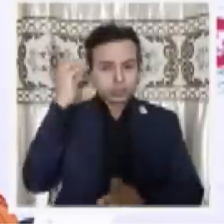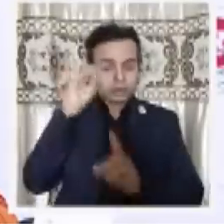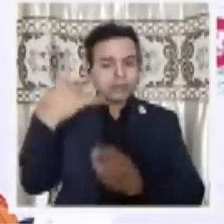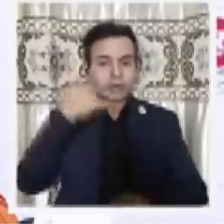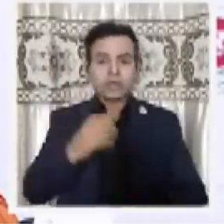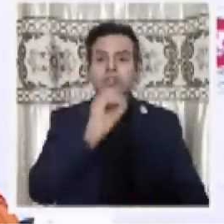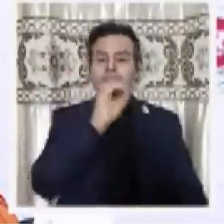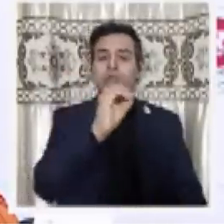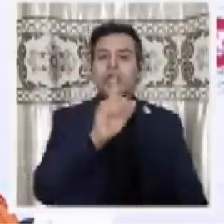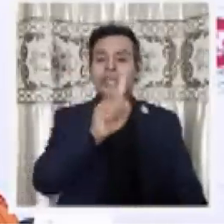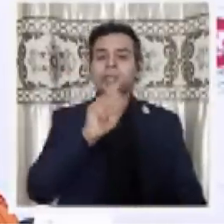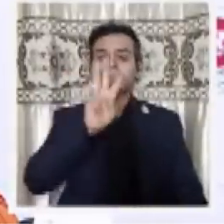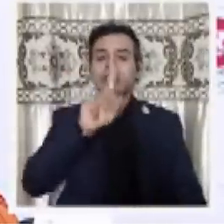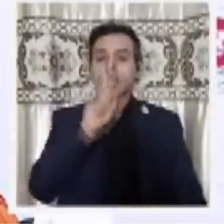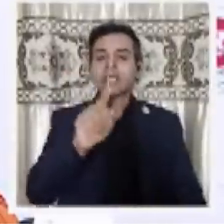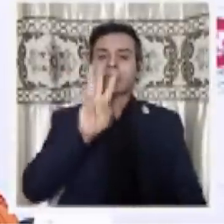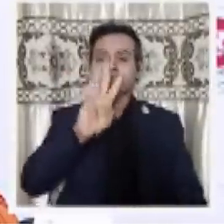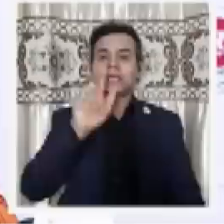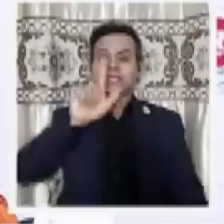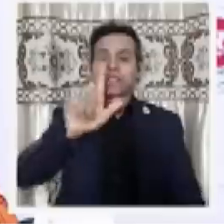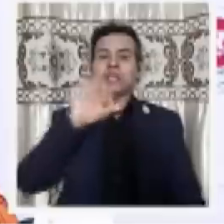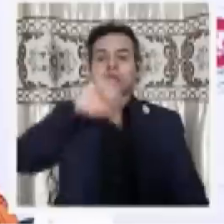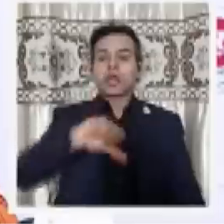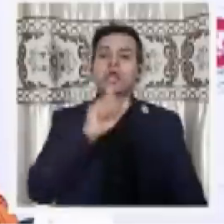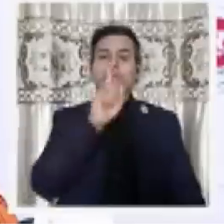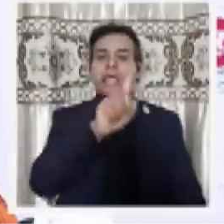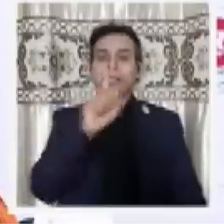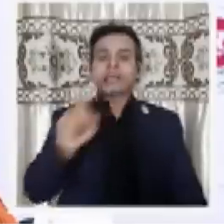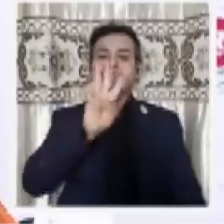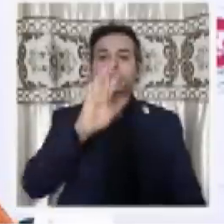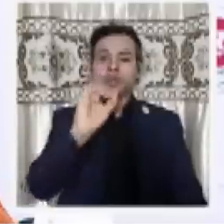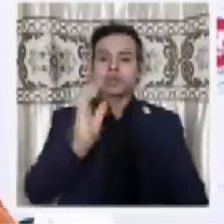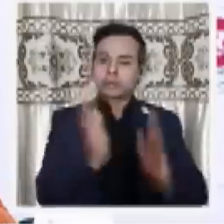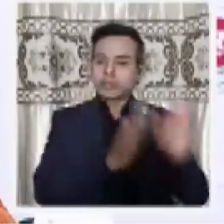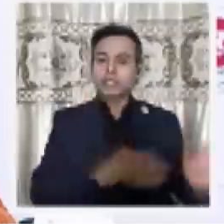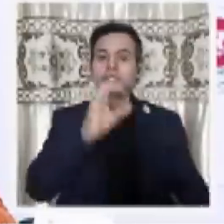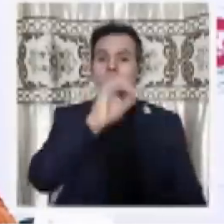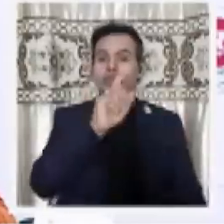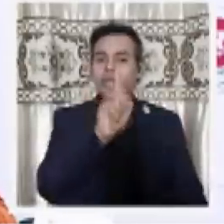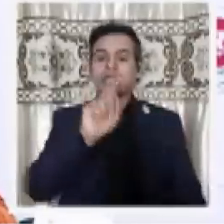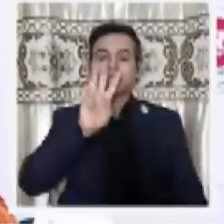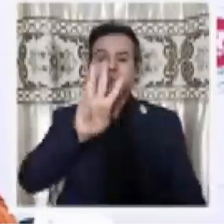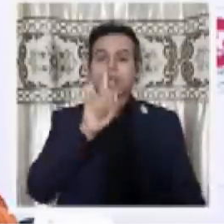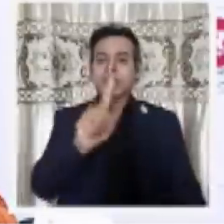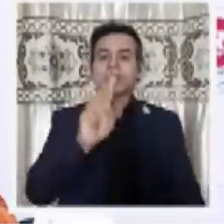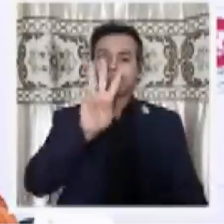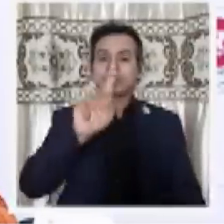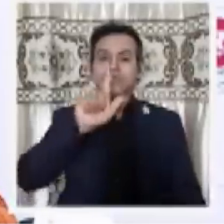প্রেস রিলিজে পাওয়া যায় এবং আমাদের কন্ট্রোল রুমে পাওয়া যায়। তবুও আমি আবার বলছি, হাসপাতালের তথ্যের জন্য প্রয়োজনীয় তথ্য পাওয়া যাবে